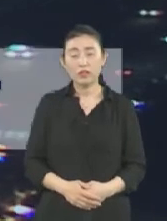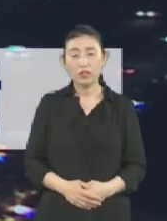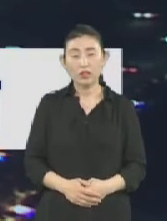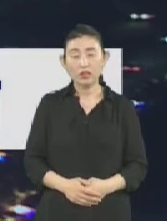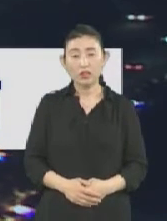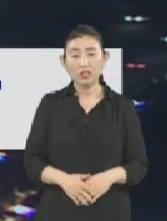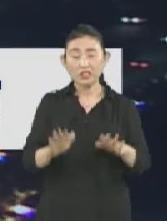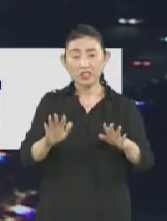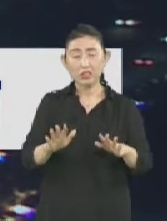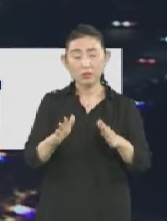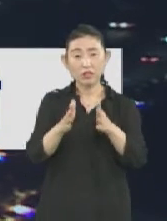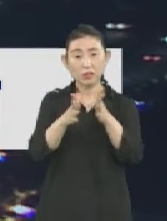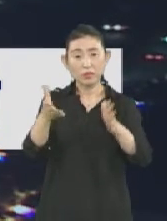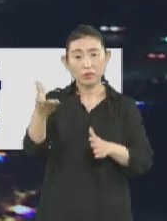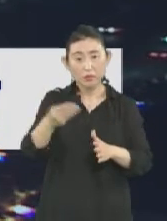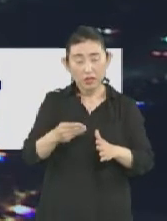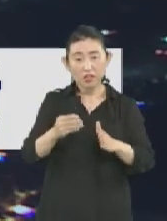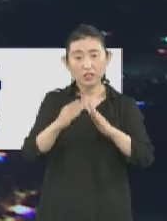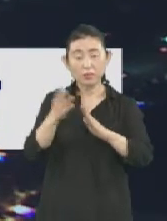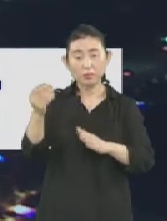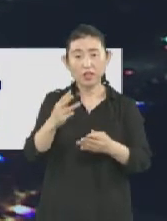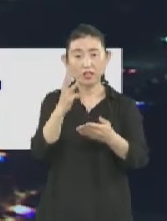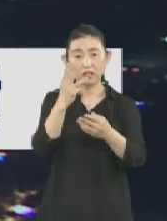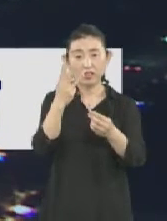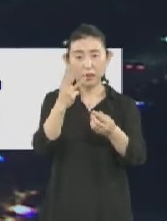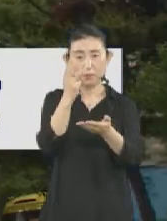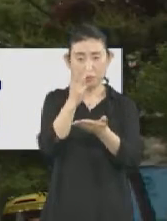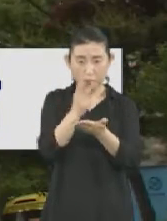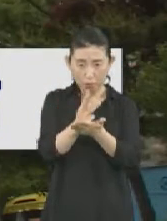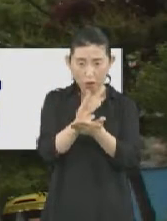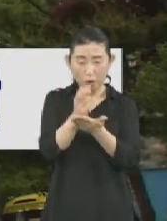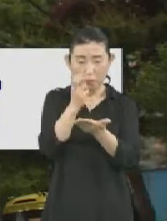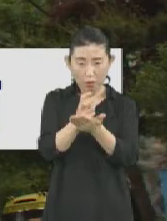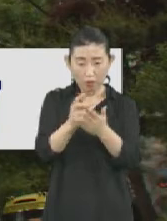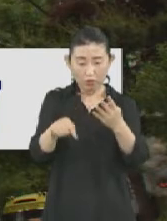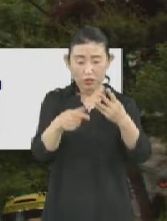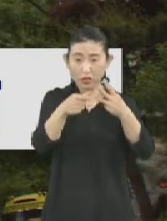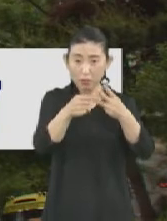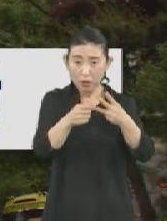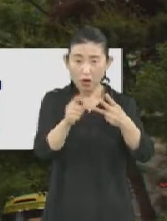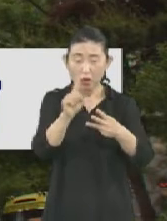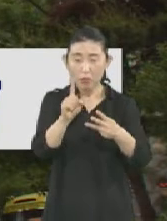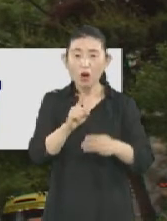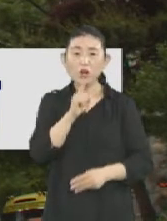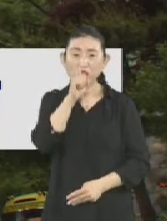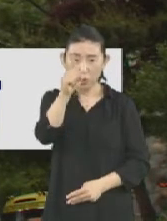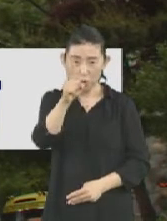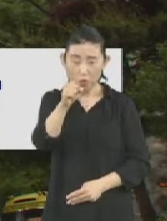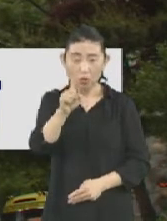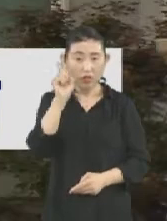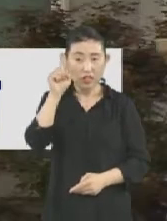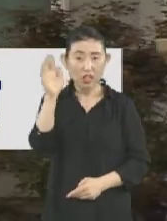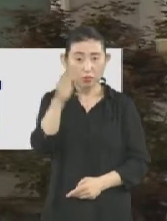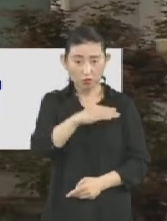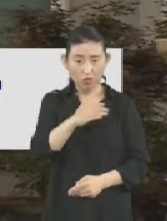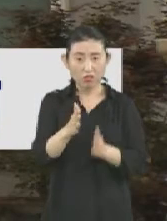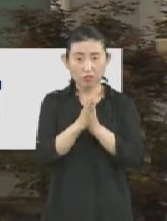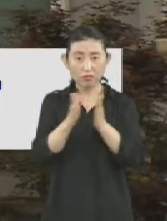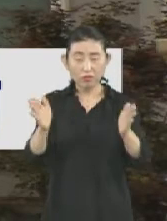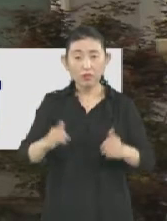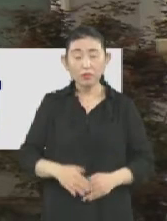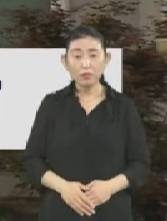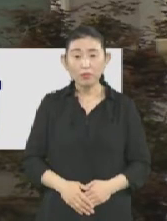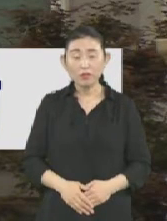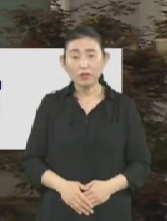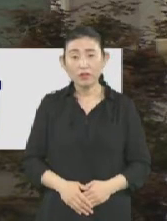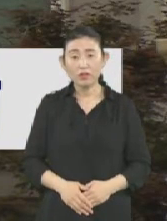전월세 계약 갱신 청구권과 전월세 상한제 에 이어 임대차 3법 의 마지막 퍼즈 린 전월세 신고 제가 내일부터 본격